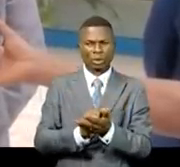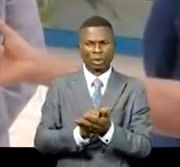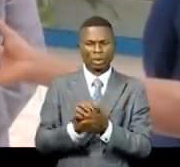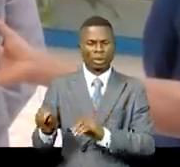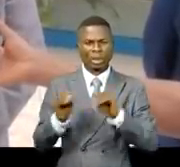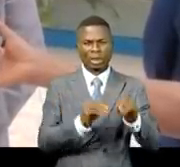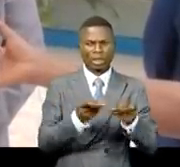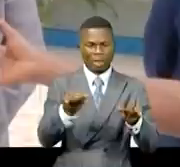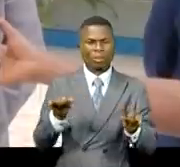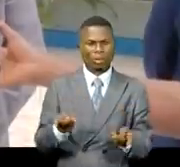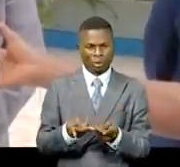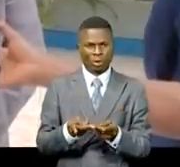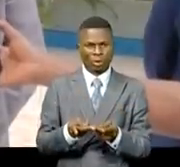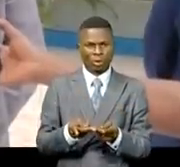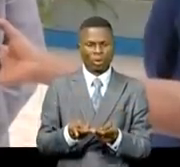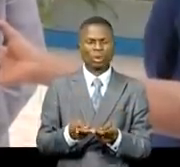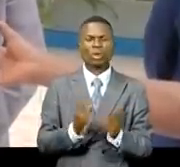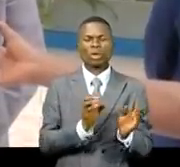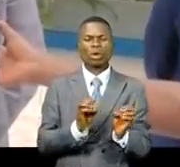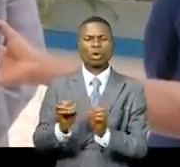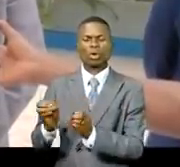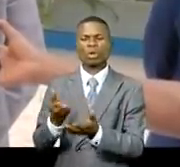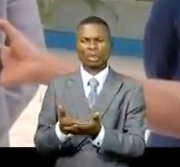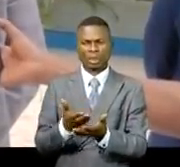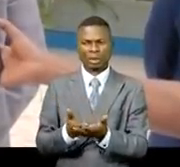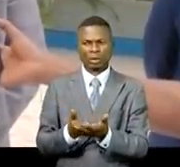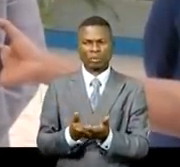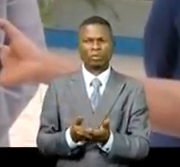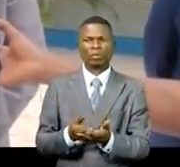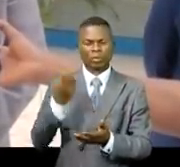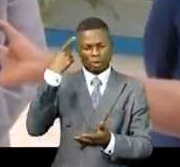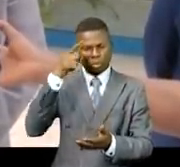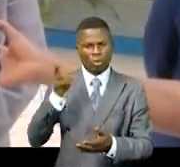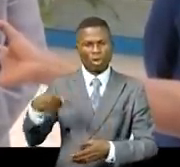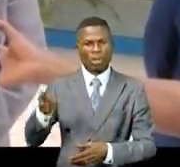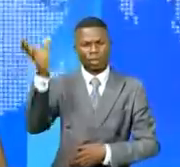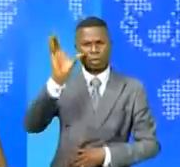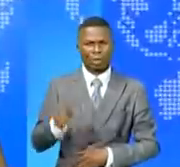donc d'une caisse d'assurance maladie obligatoire donc sur la province du Congo central.